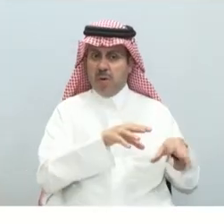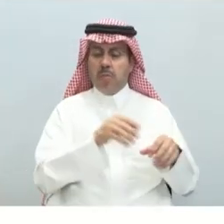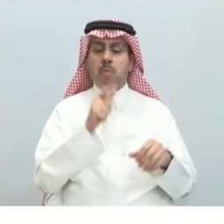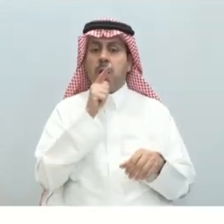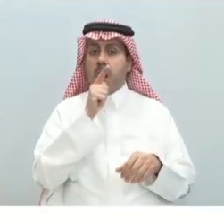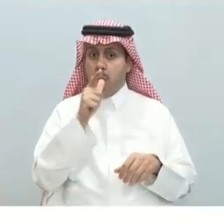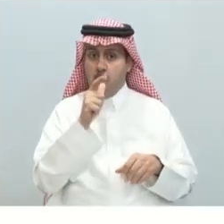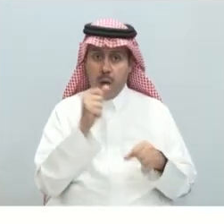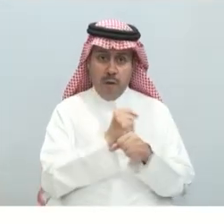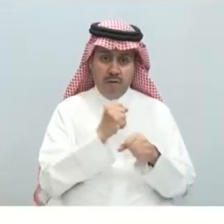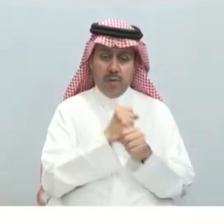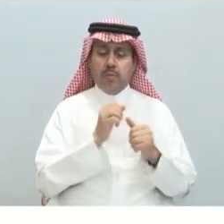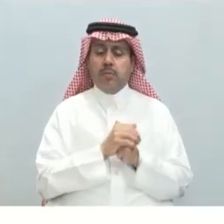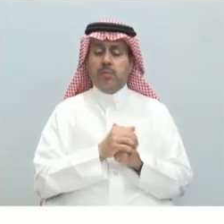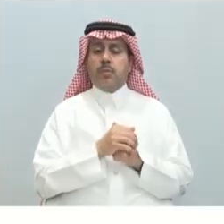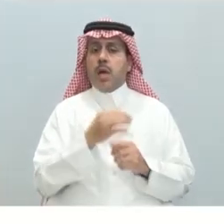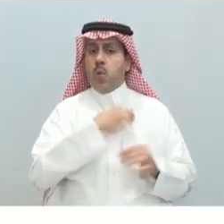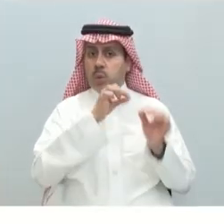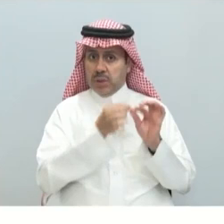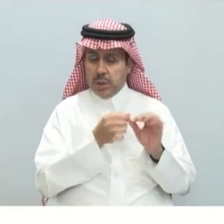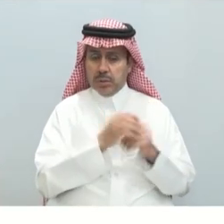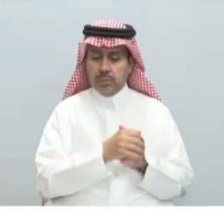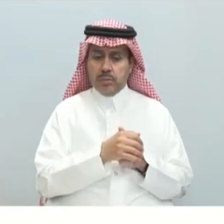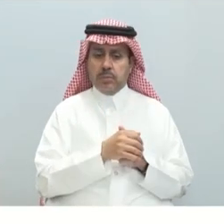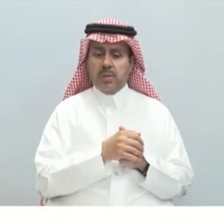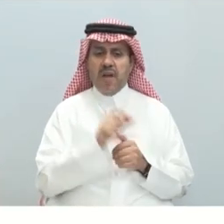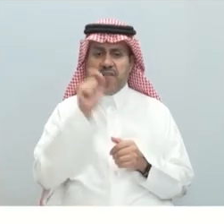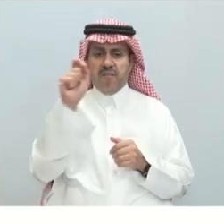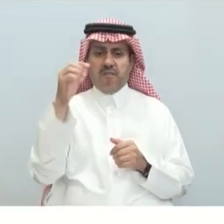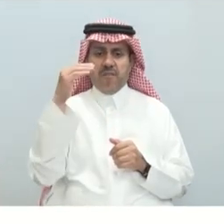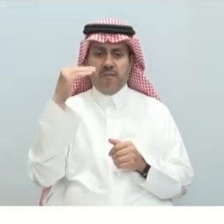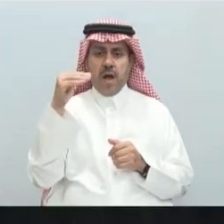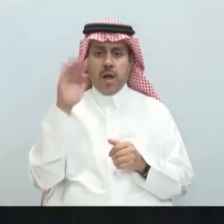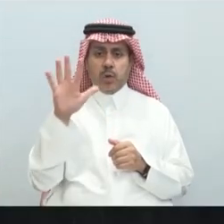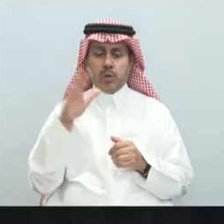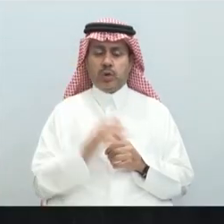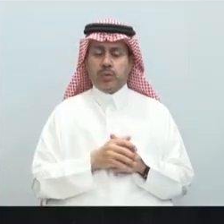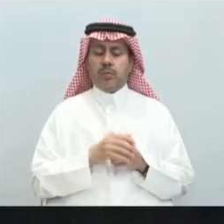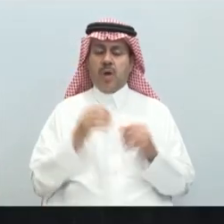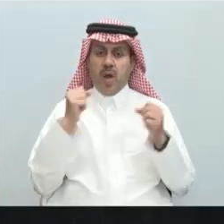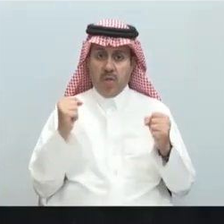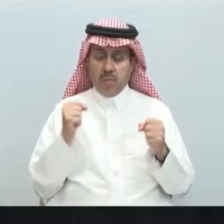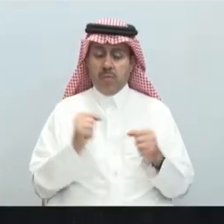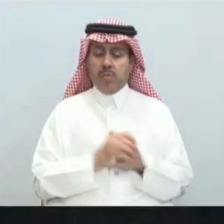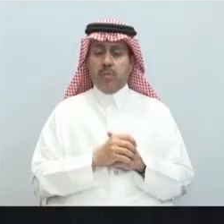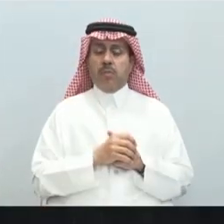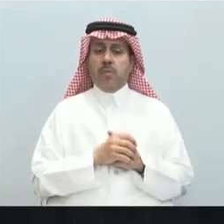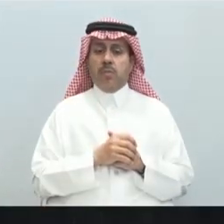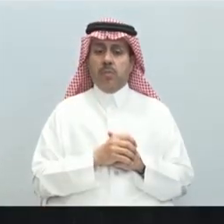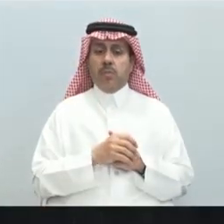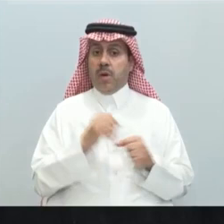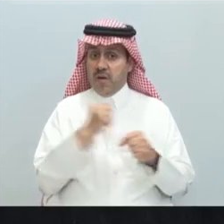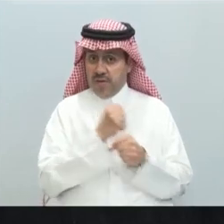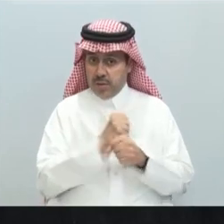قول او فعل او اعتقاد فكل ما فحش وعظم فهذا يسمى فاحشه ولا يكون فقط على